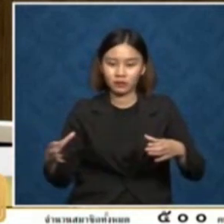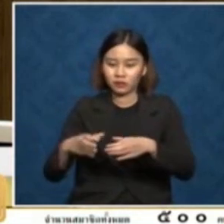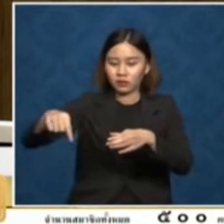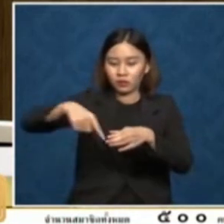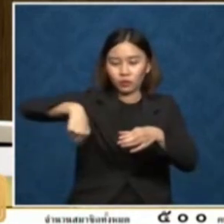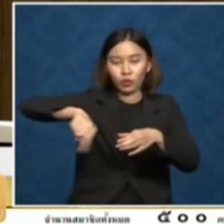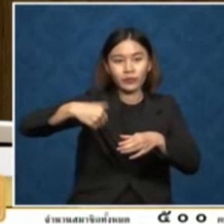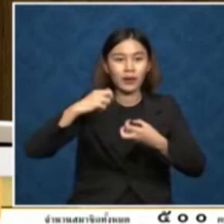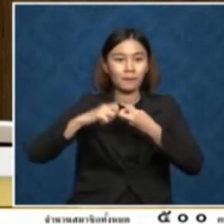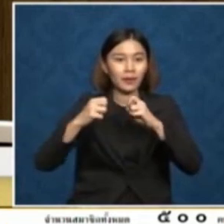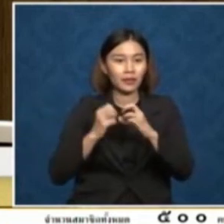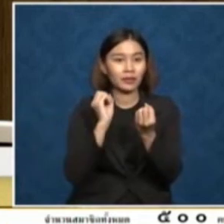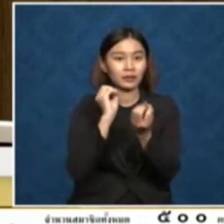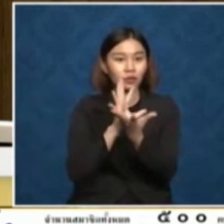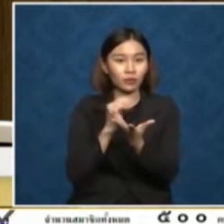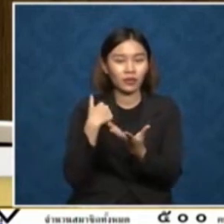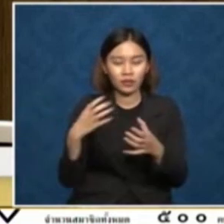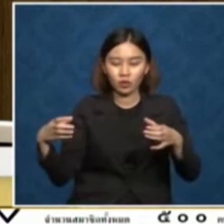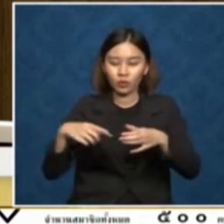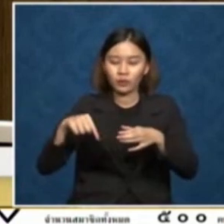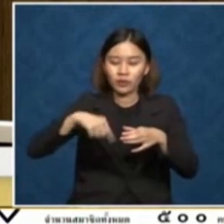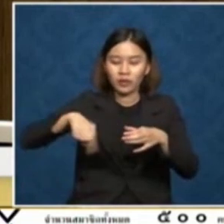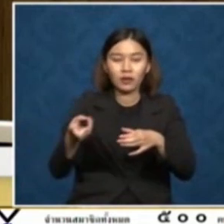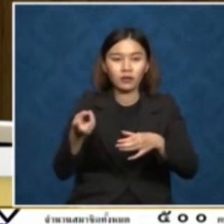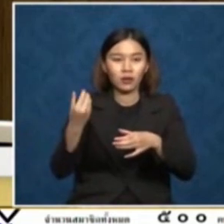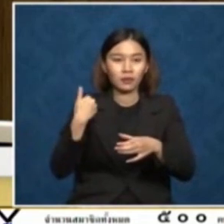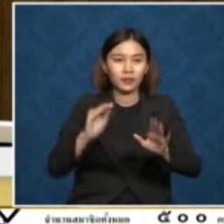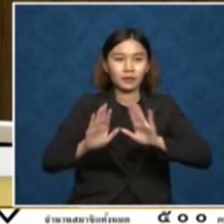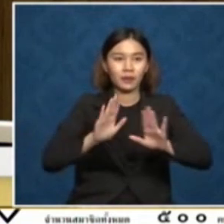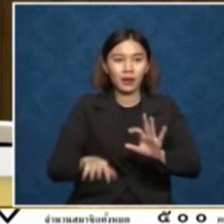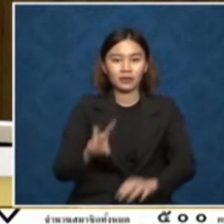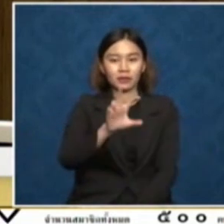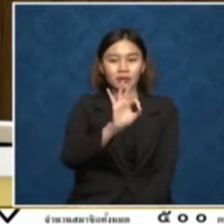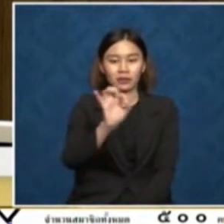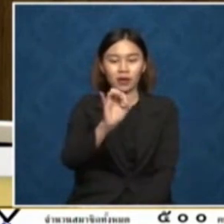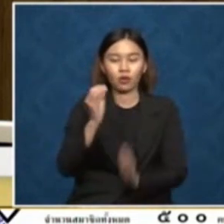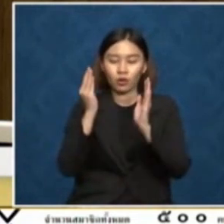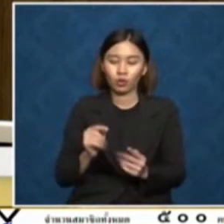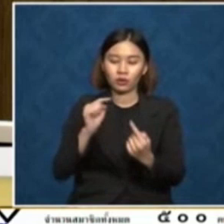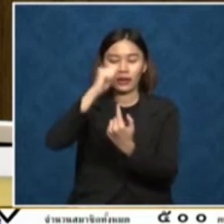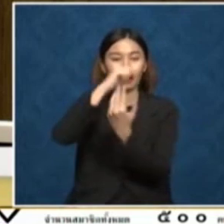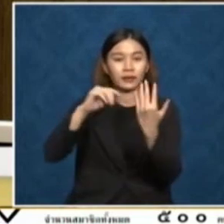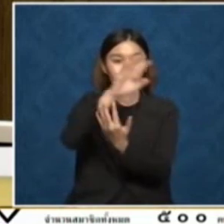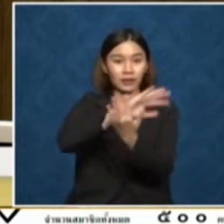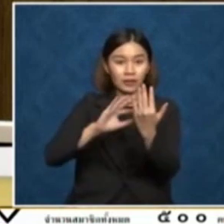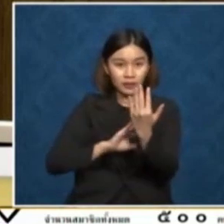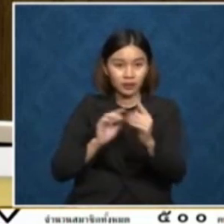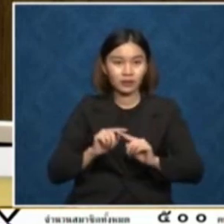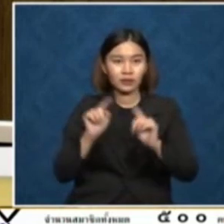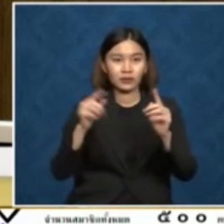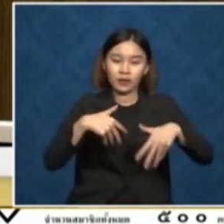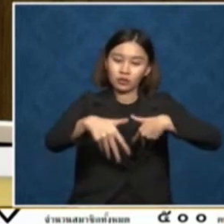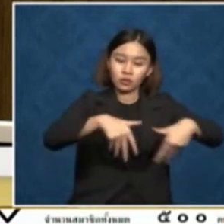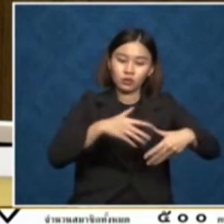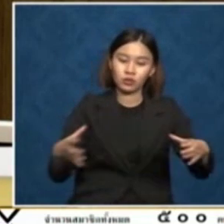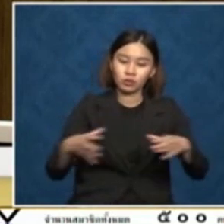กลุ่มเหล่านี้ก็จะประสบปัญหาถึงจะมีจำนวนน้อยนะคะมีประมาณ900กว่าคนในประเทศไทยแต่สิ่งหนึ่ง